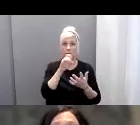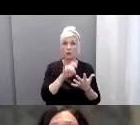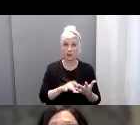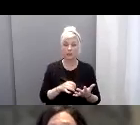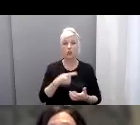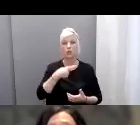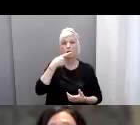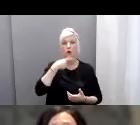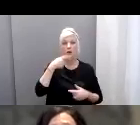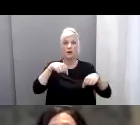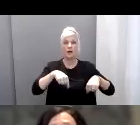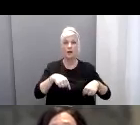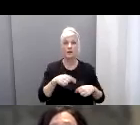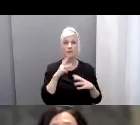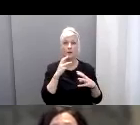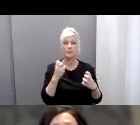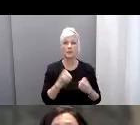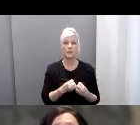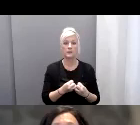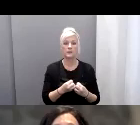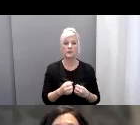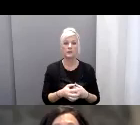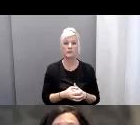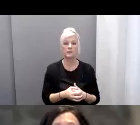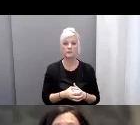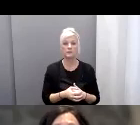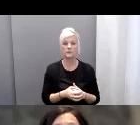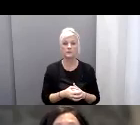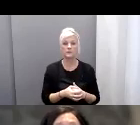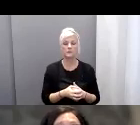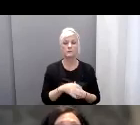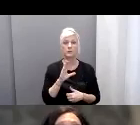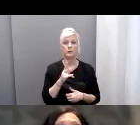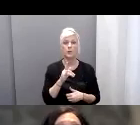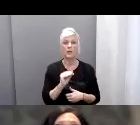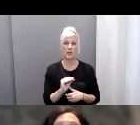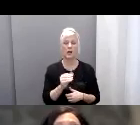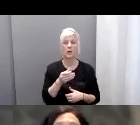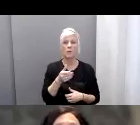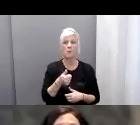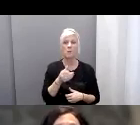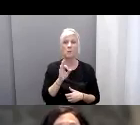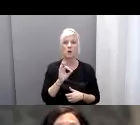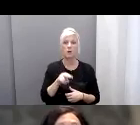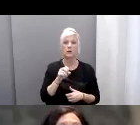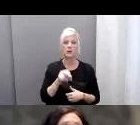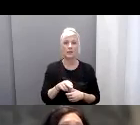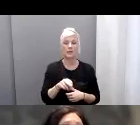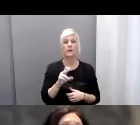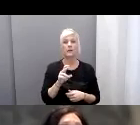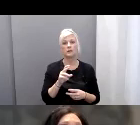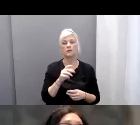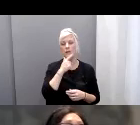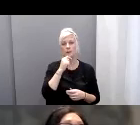Talare på det här webbinariet är Julia Baner som är forskare på Lunds universitet